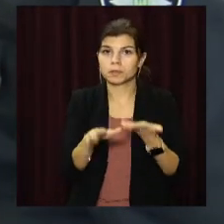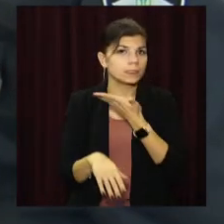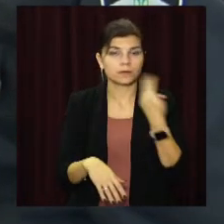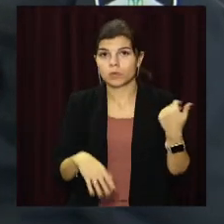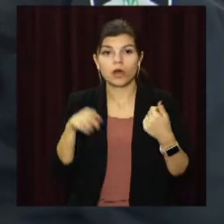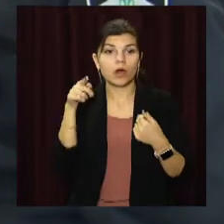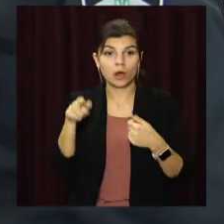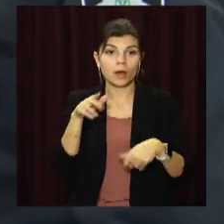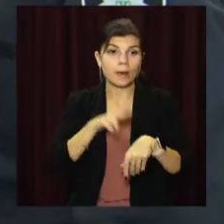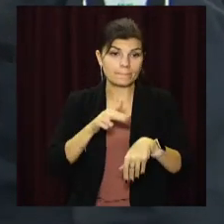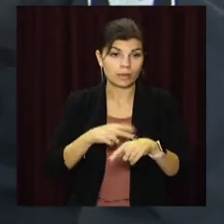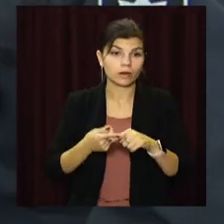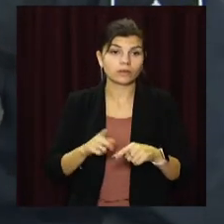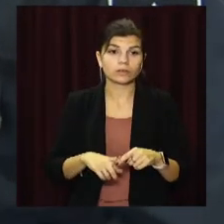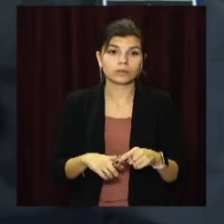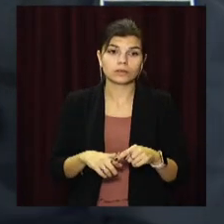завершає